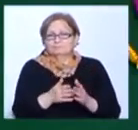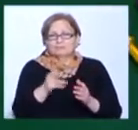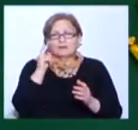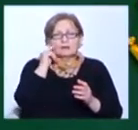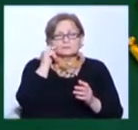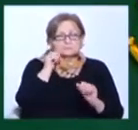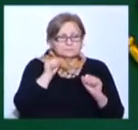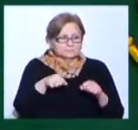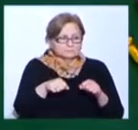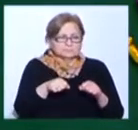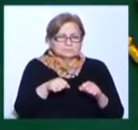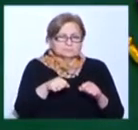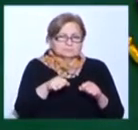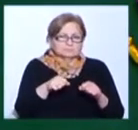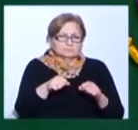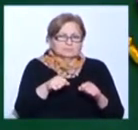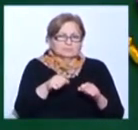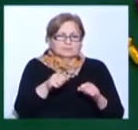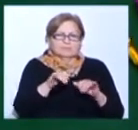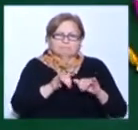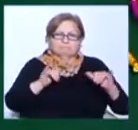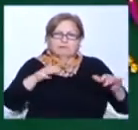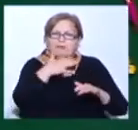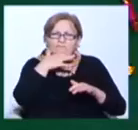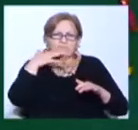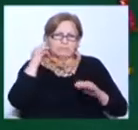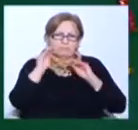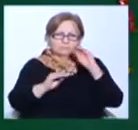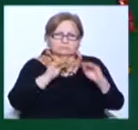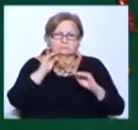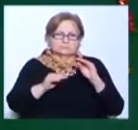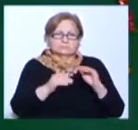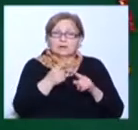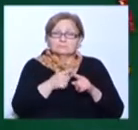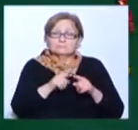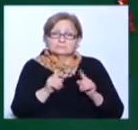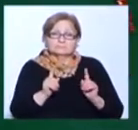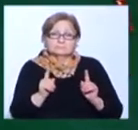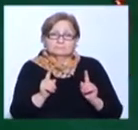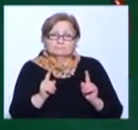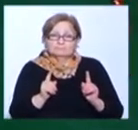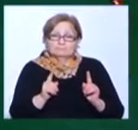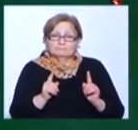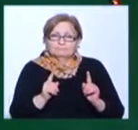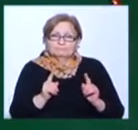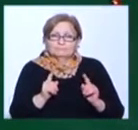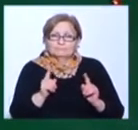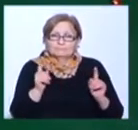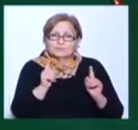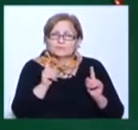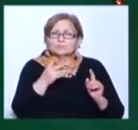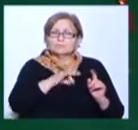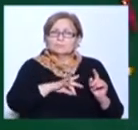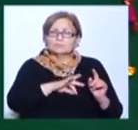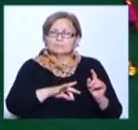რიცხვები შეიძლება გავაბეუროთ კიდევაც. ამისთვის რა უნდა